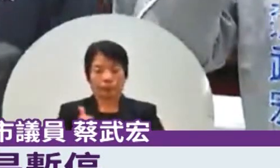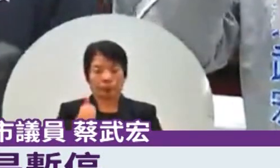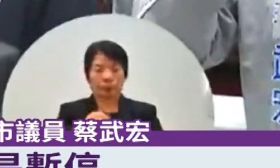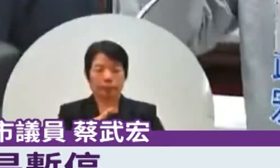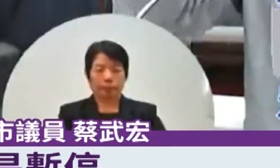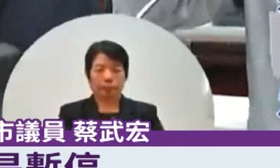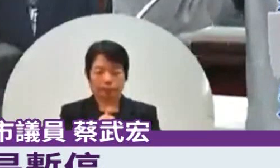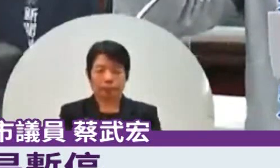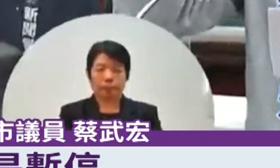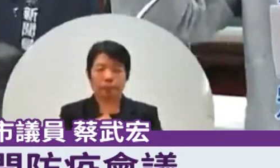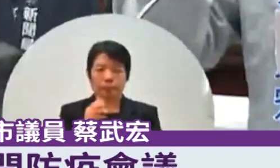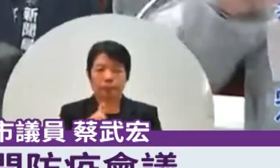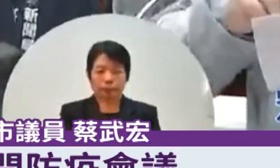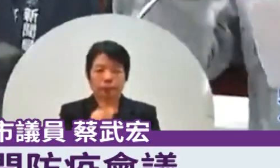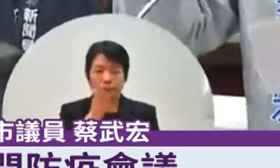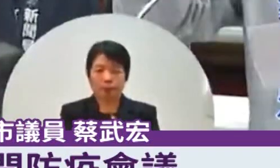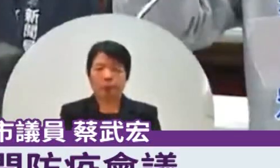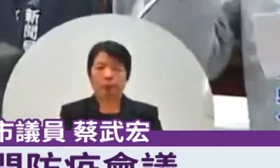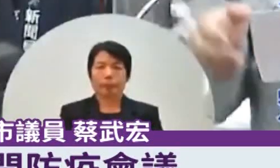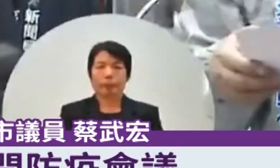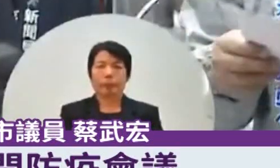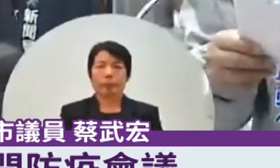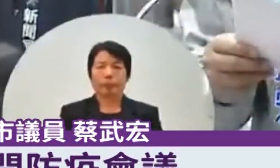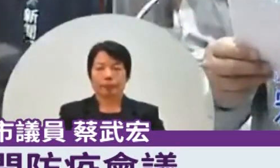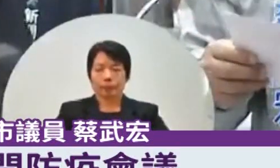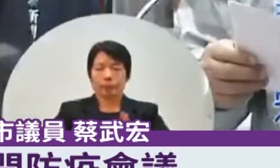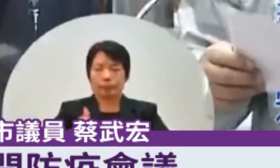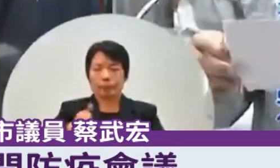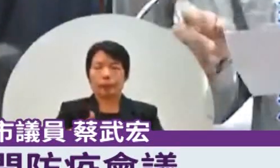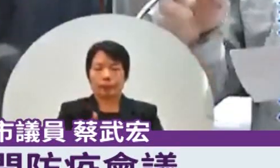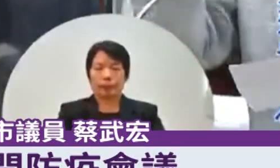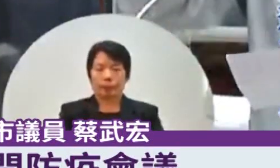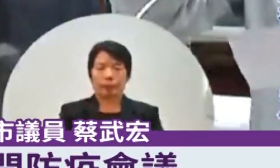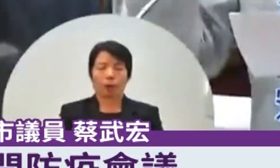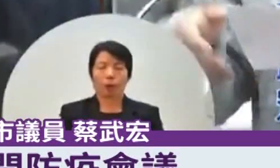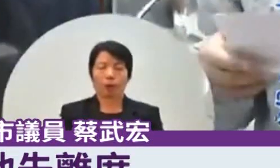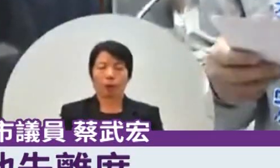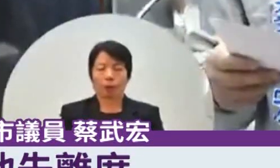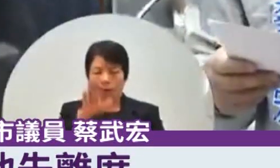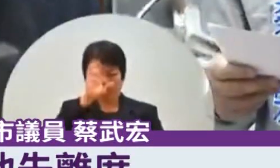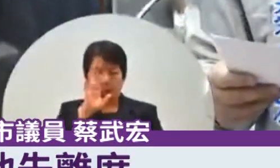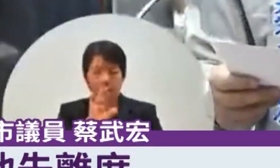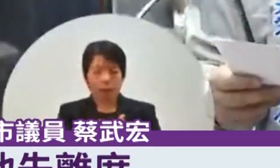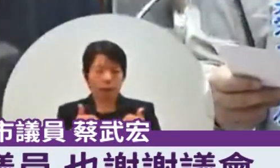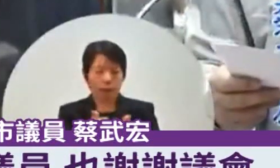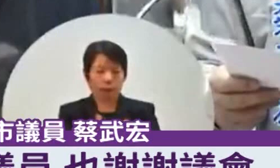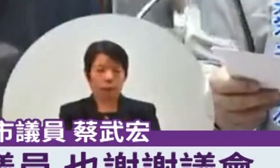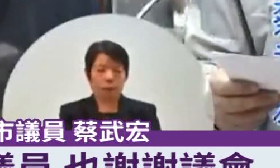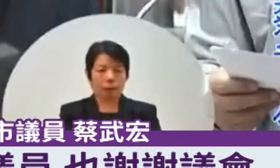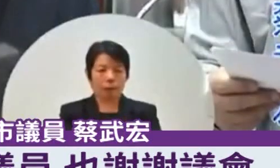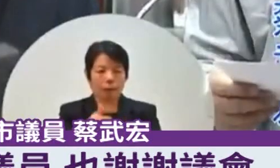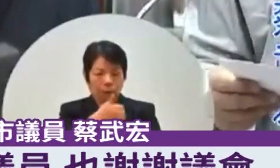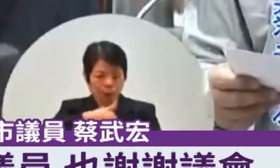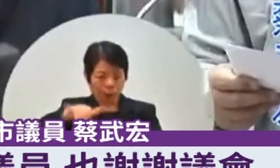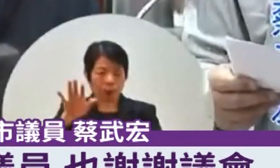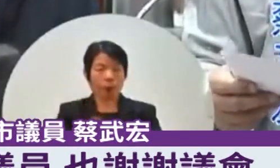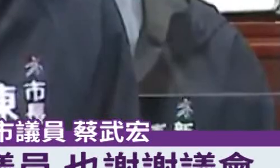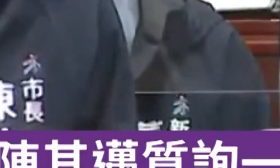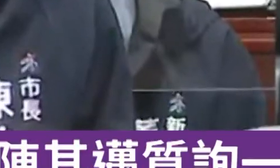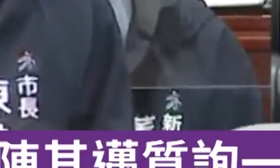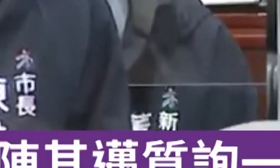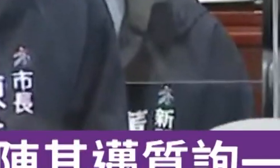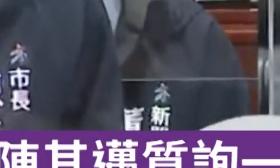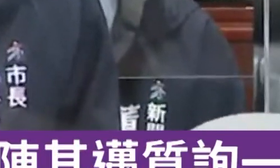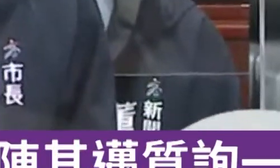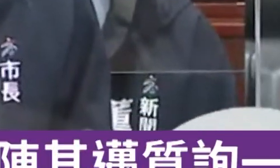那主席时间是暂停，因为市长他要开那个防疫会议。所以是请他先离席， 议长跟蔡议员，哎，谢谢议会。